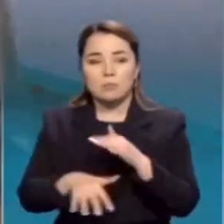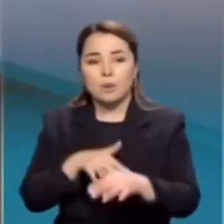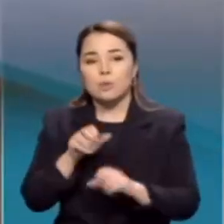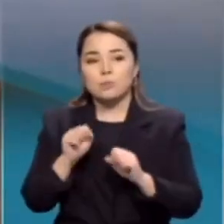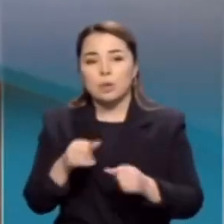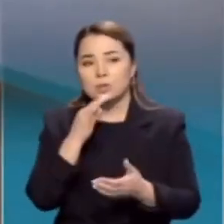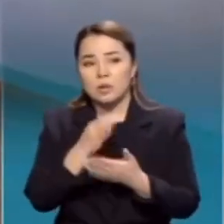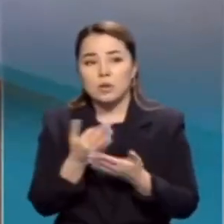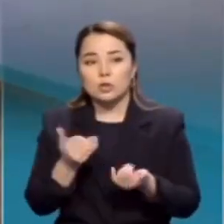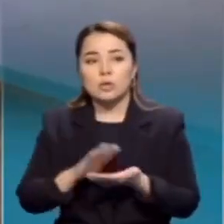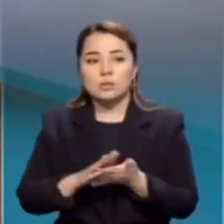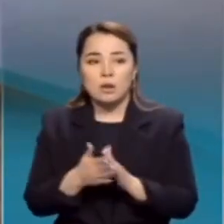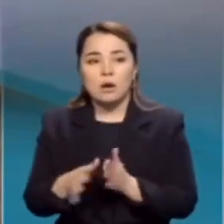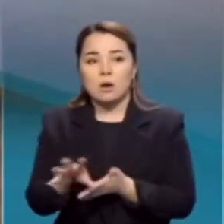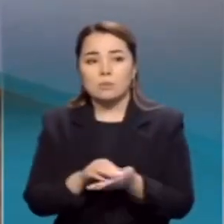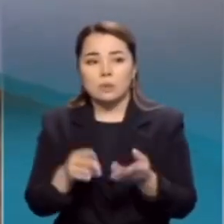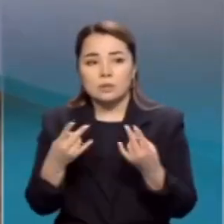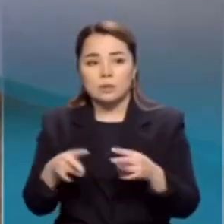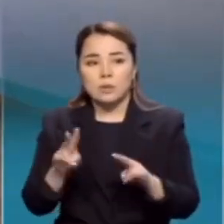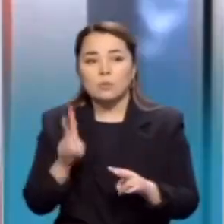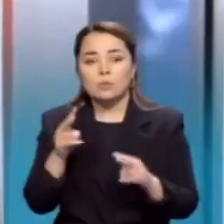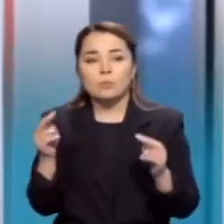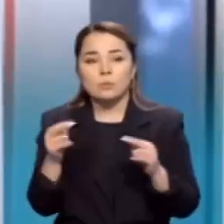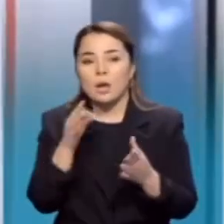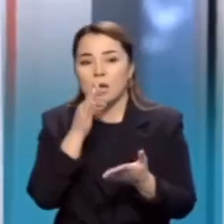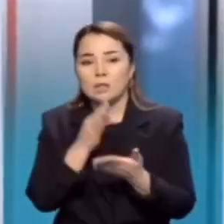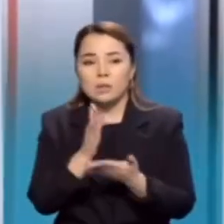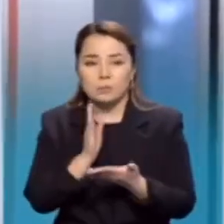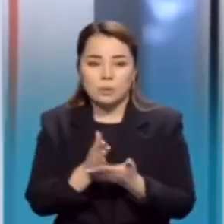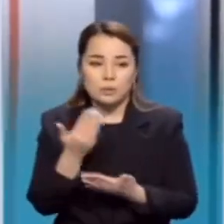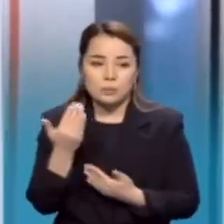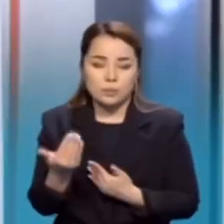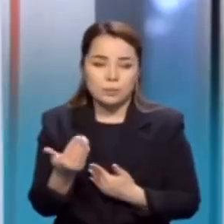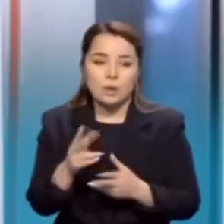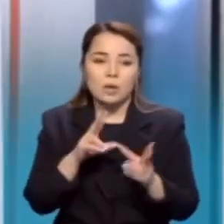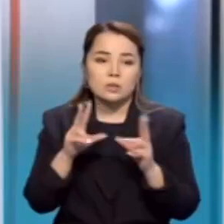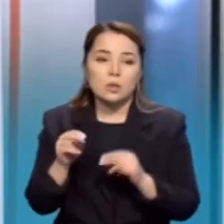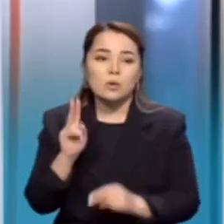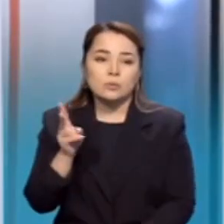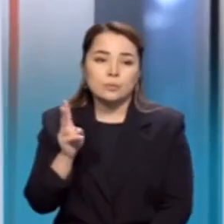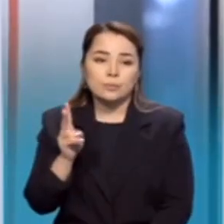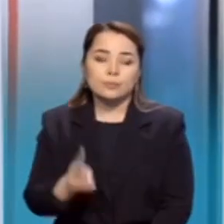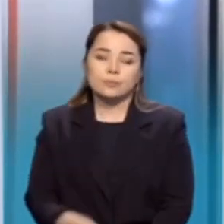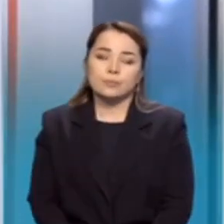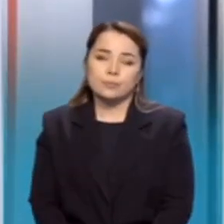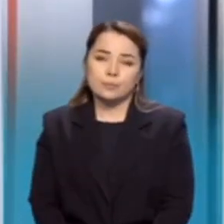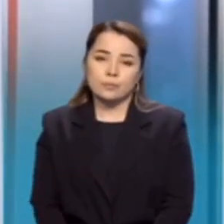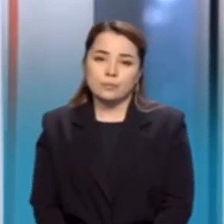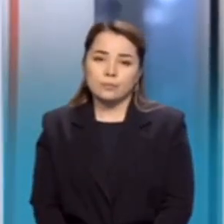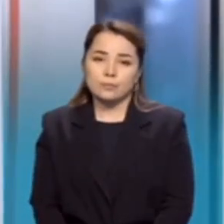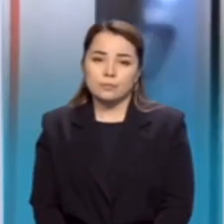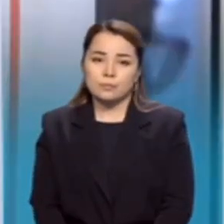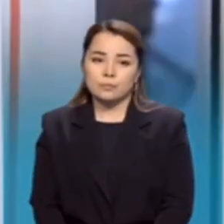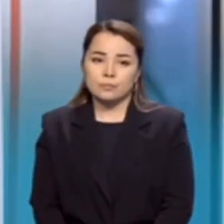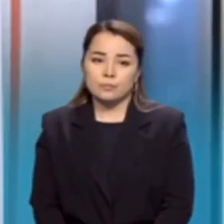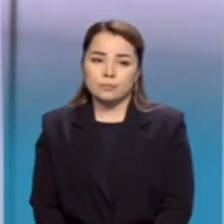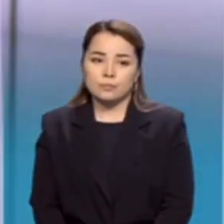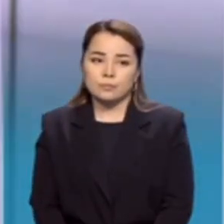алады. Бүгінгі жағдайдың қайталанбасына кім кепіл? Эльмира Каленова, Ерлан Қалиев, Қазақстан ұлттық арнасы, Солтүстік